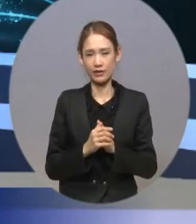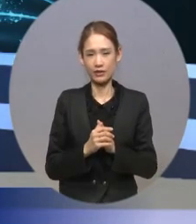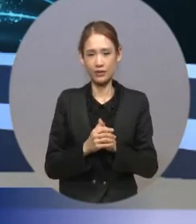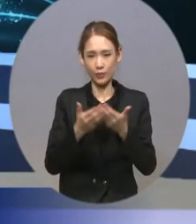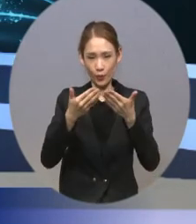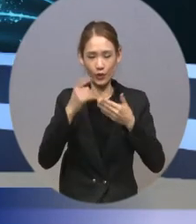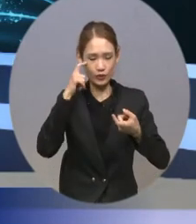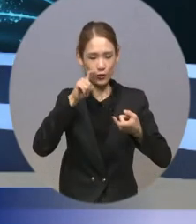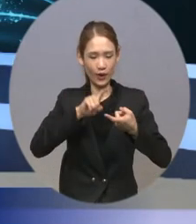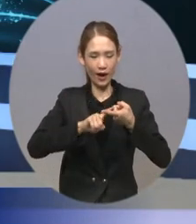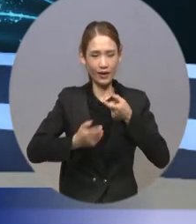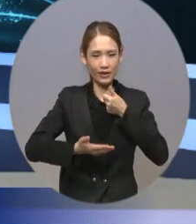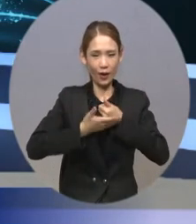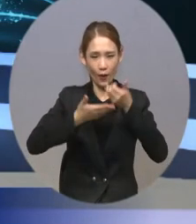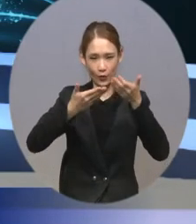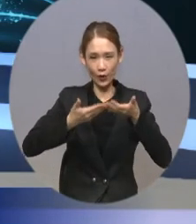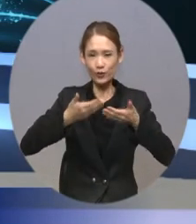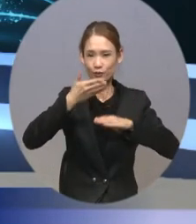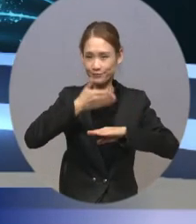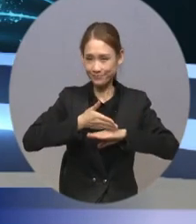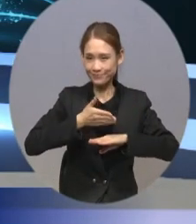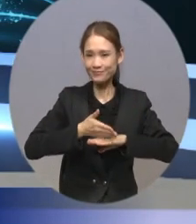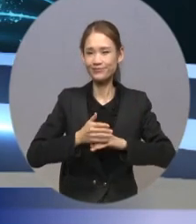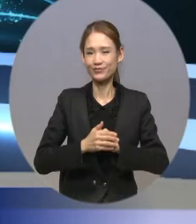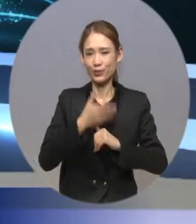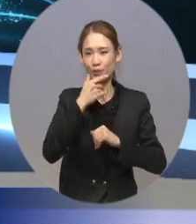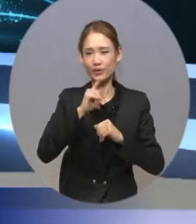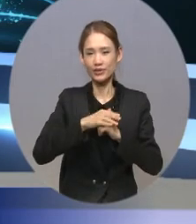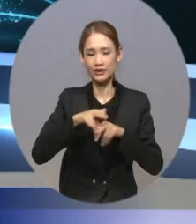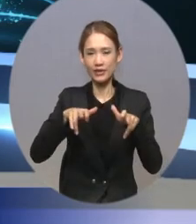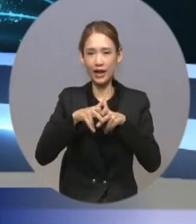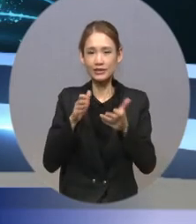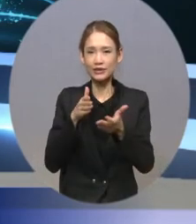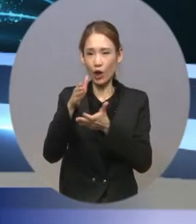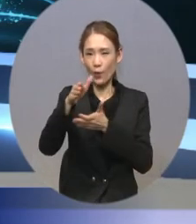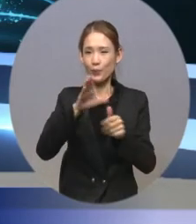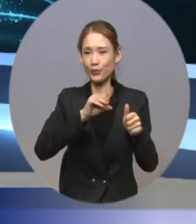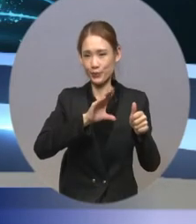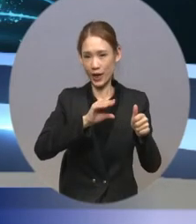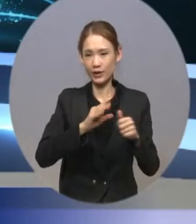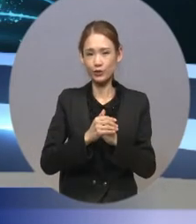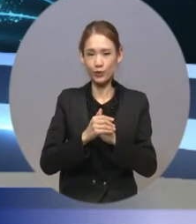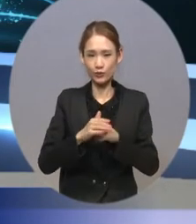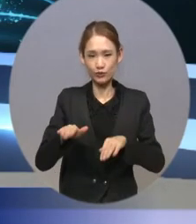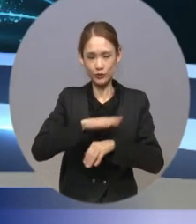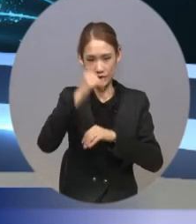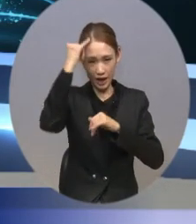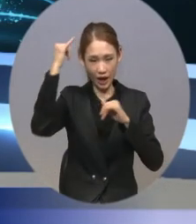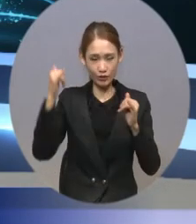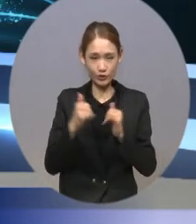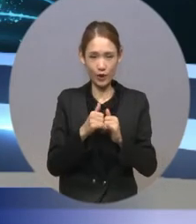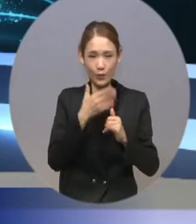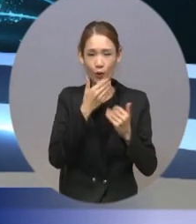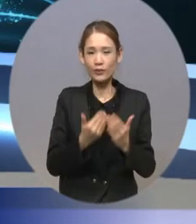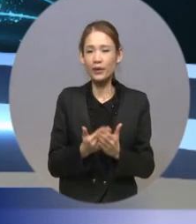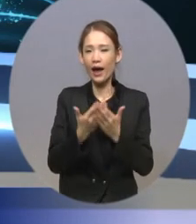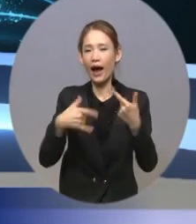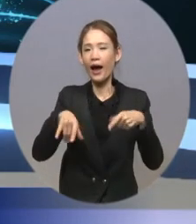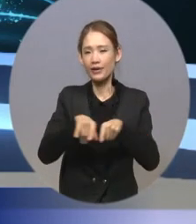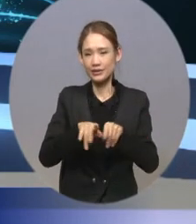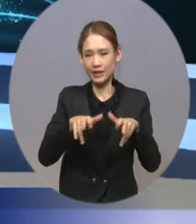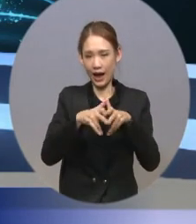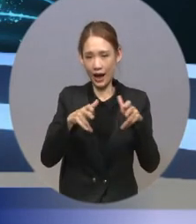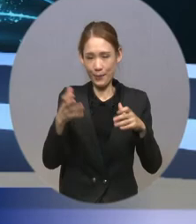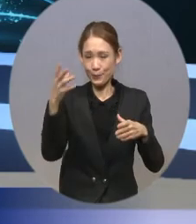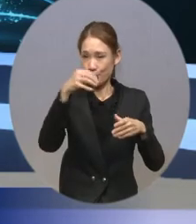보내주신 관심과 격려에 감사드립니다. 복지TV는 장애인 전문 방송으로 우리 사회의 복지 발전에 함께하며